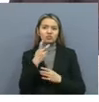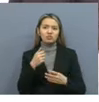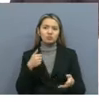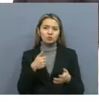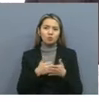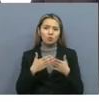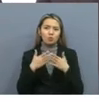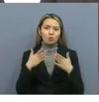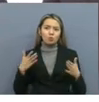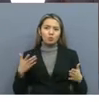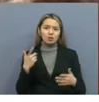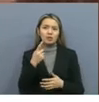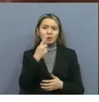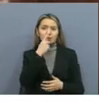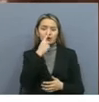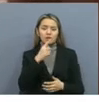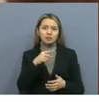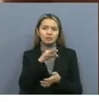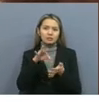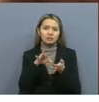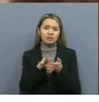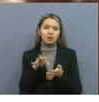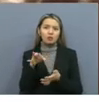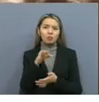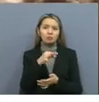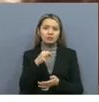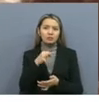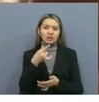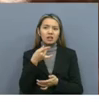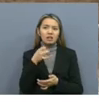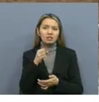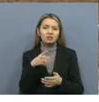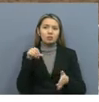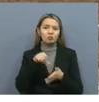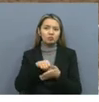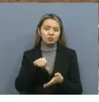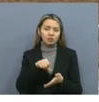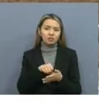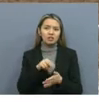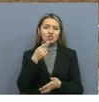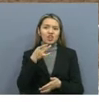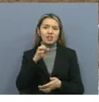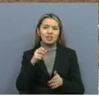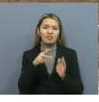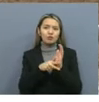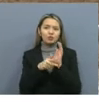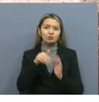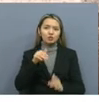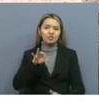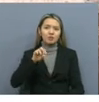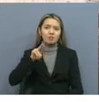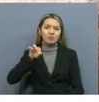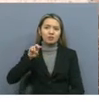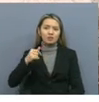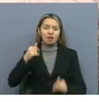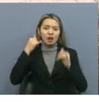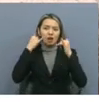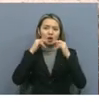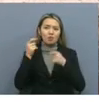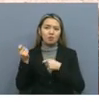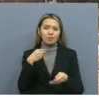шамалатқан. Шаруашылықтың алдағы мақсаты өңірдің сүт кластеріне үлес қосу. Осы мақсатпен Чехиядан 80 бас сименталь тұқымды сүтті сиырлар